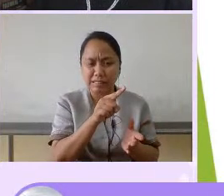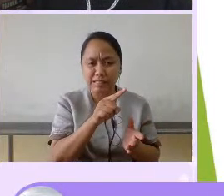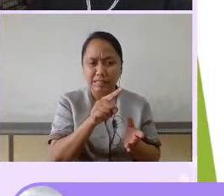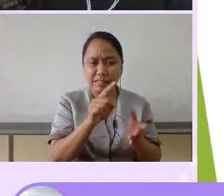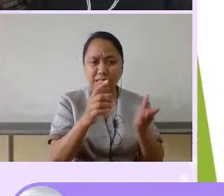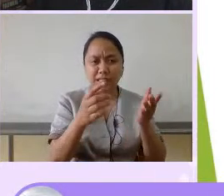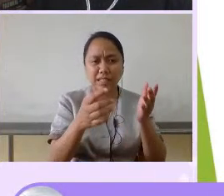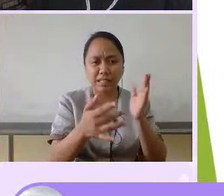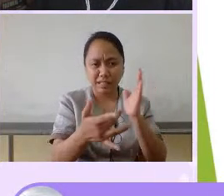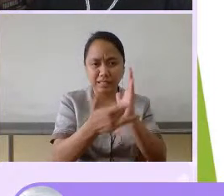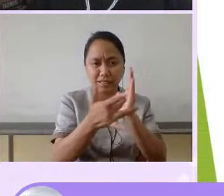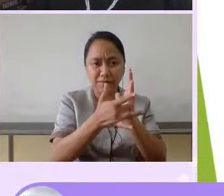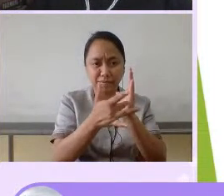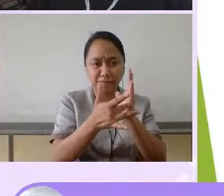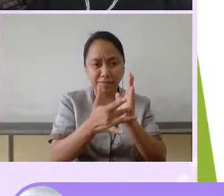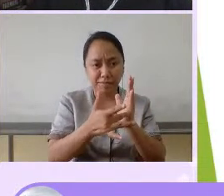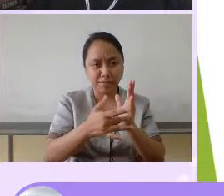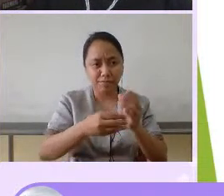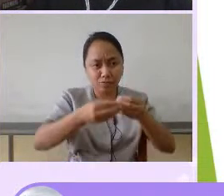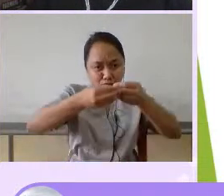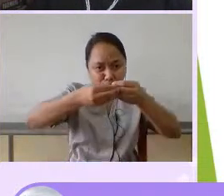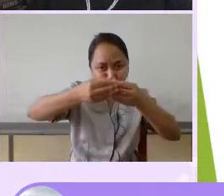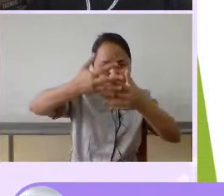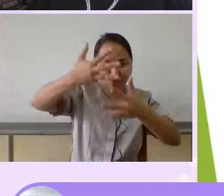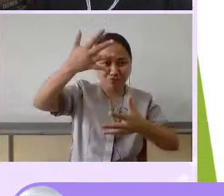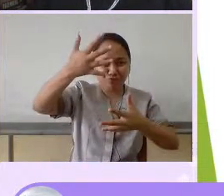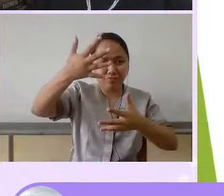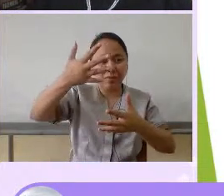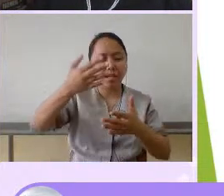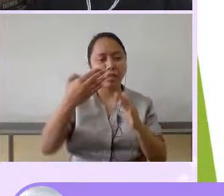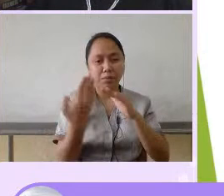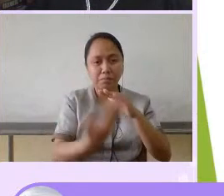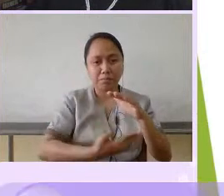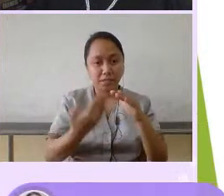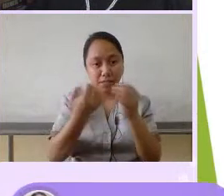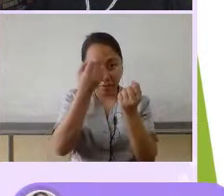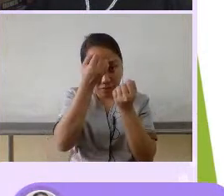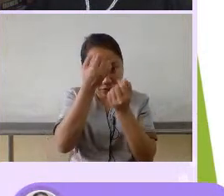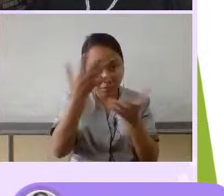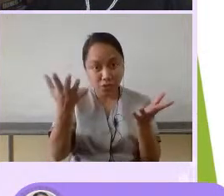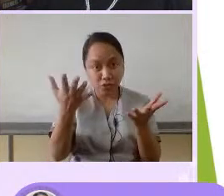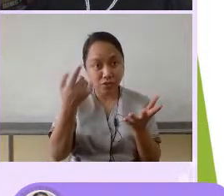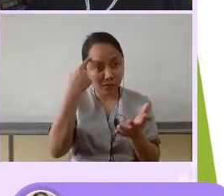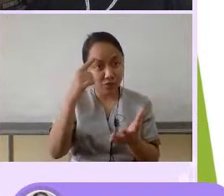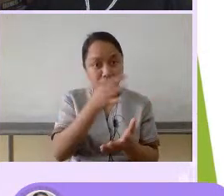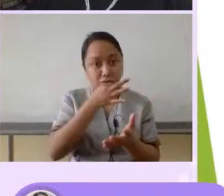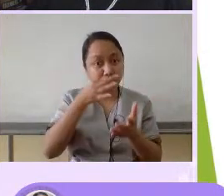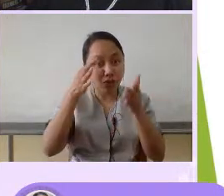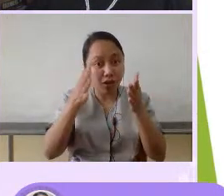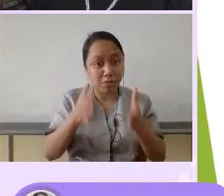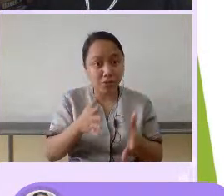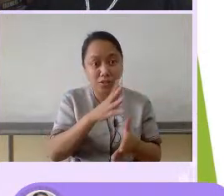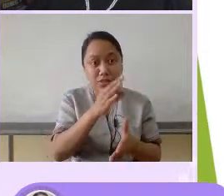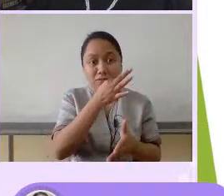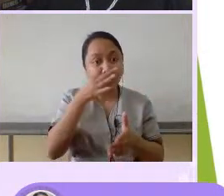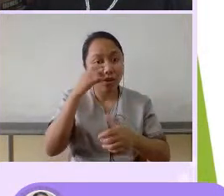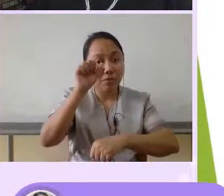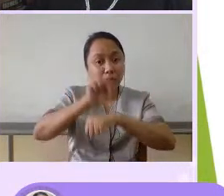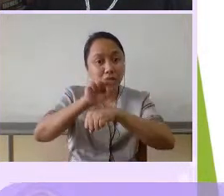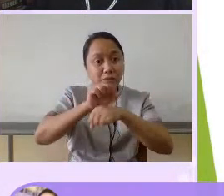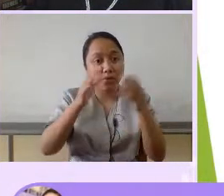basic information of farmers, farm laborers, and fisher folk. Ayan, so meron po